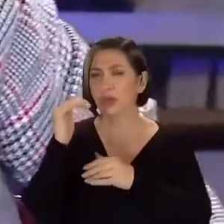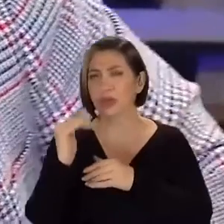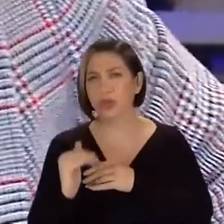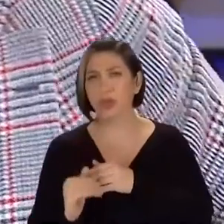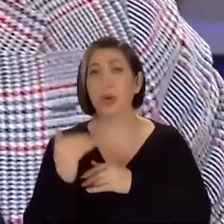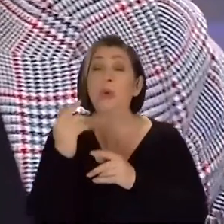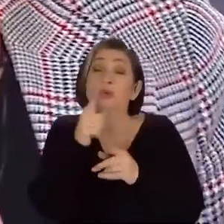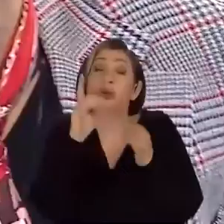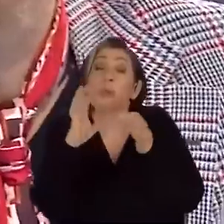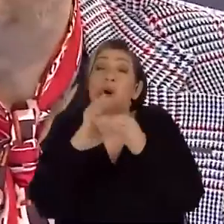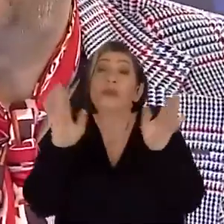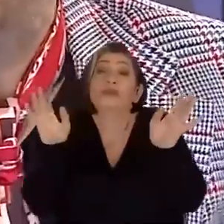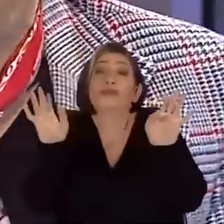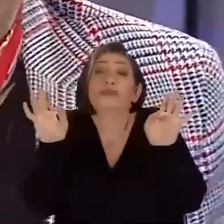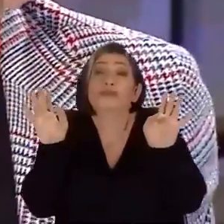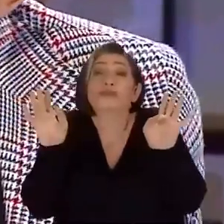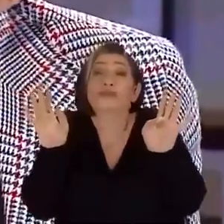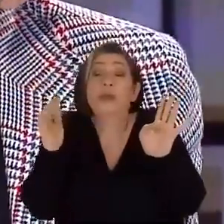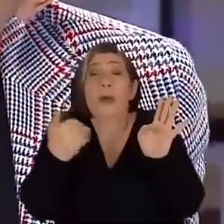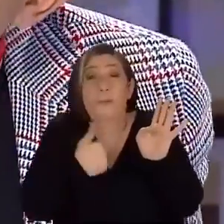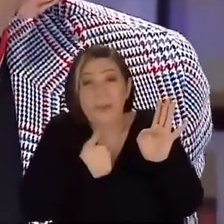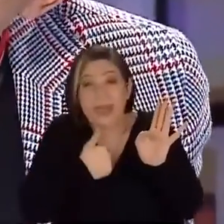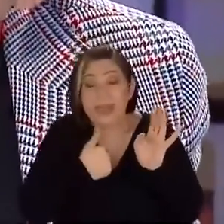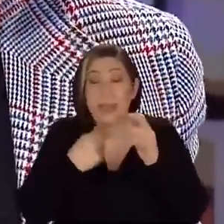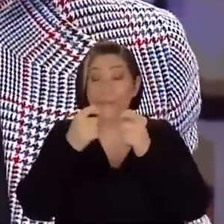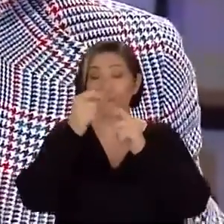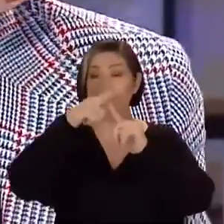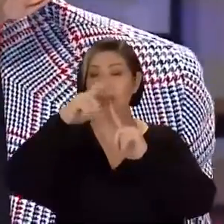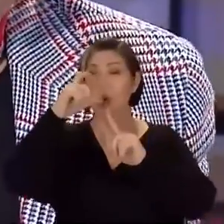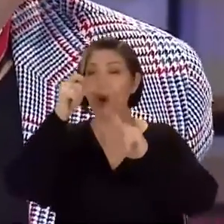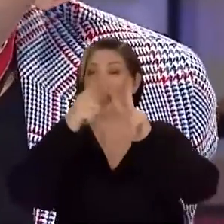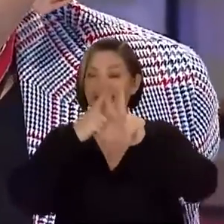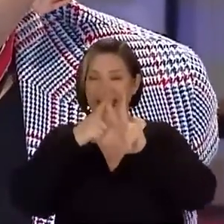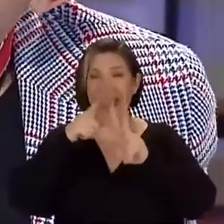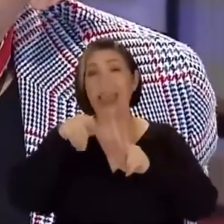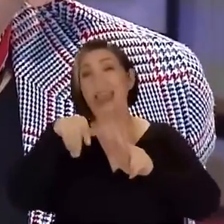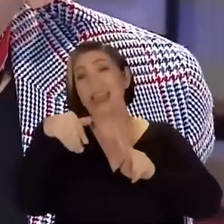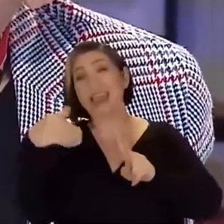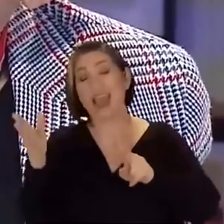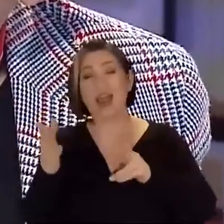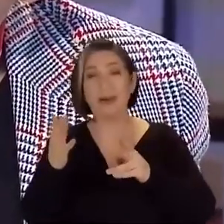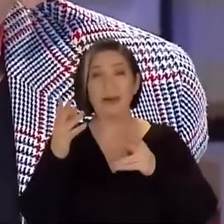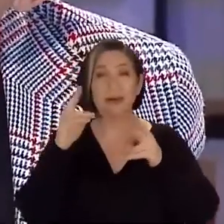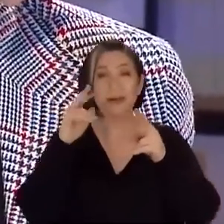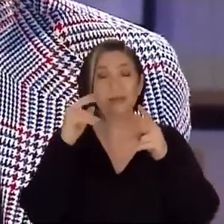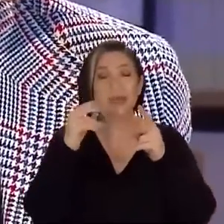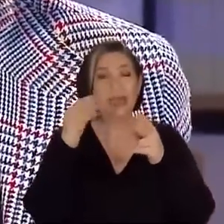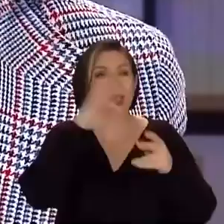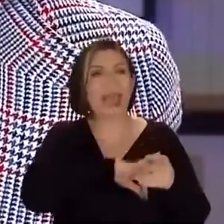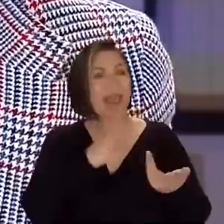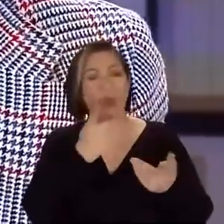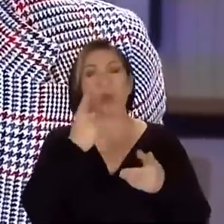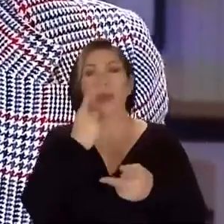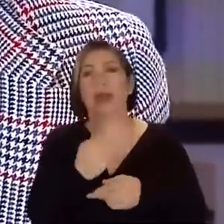size bağlı. Belki de öyle yani ben Bitcoin'in diğer sunumları nedir? Ben ona bakarım o